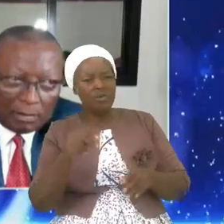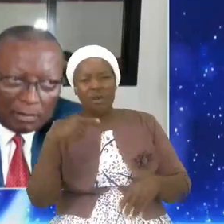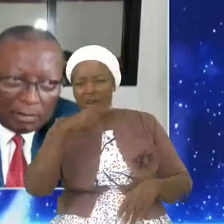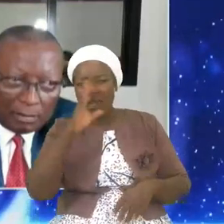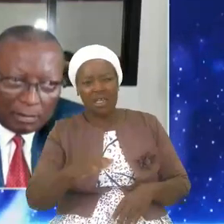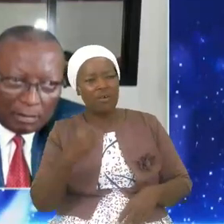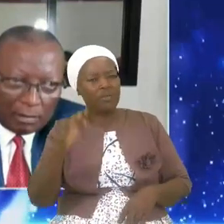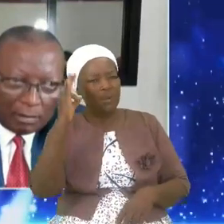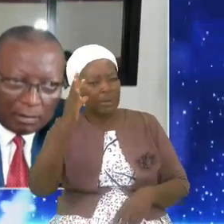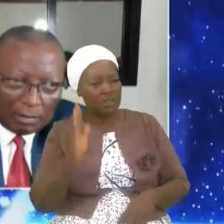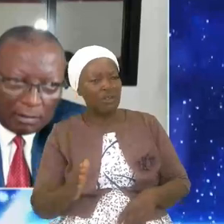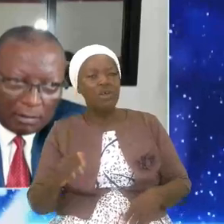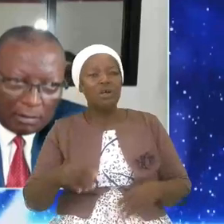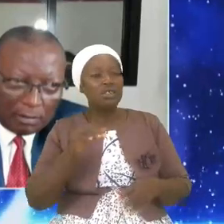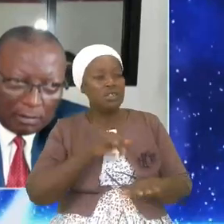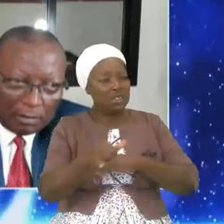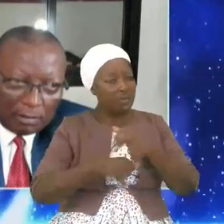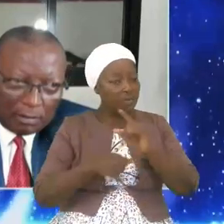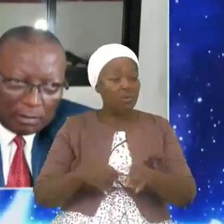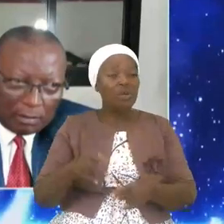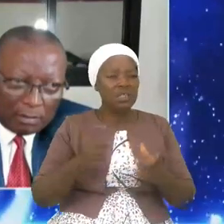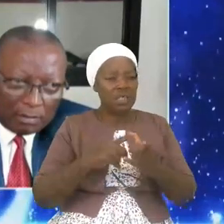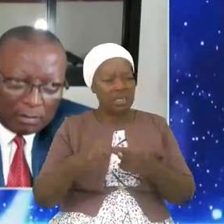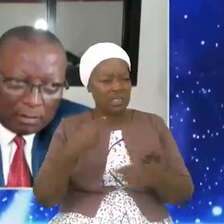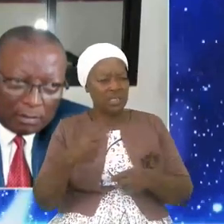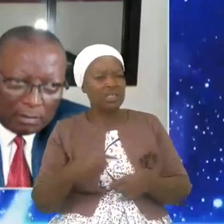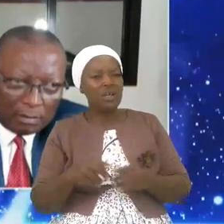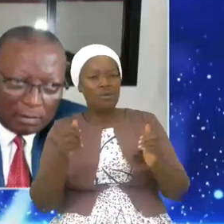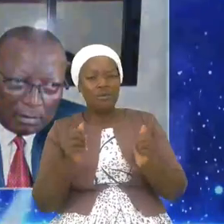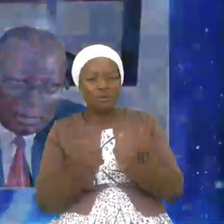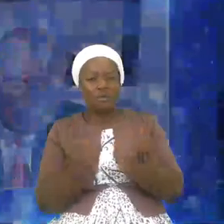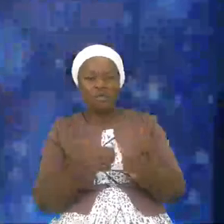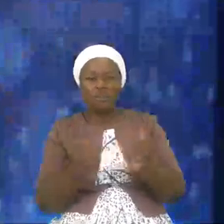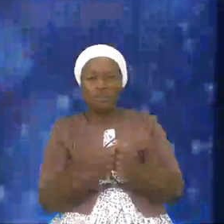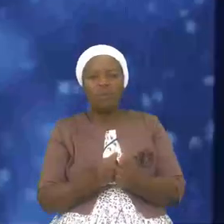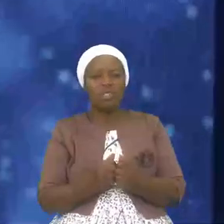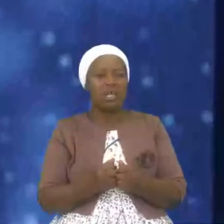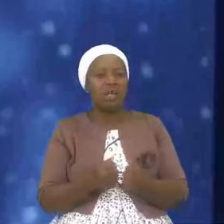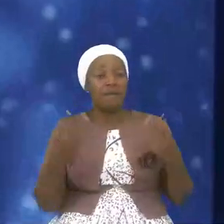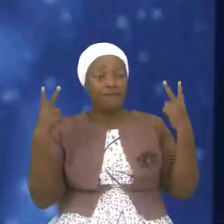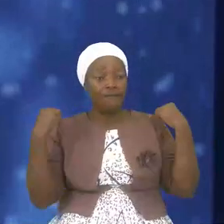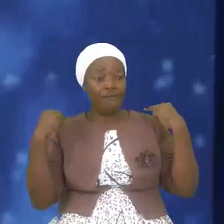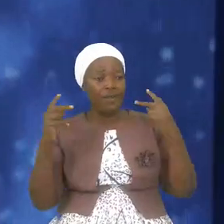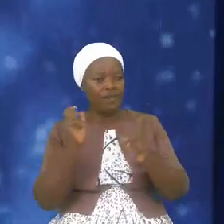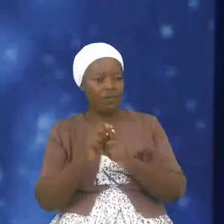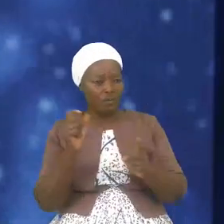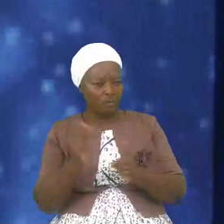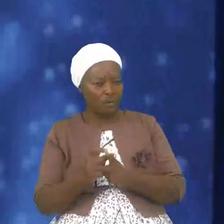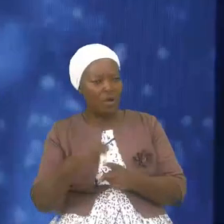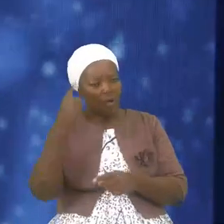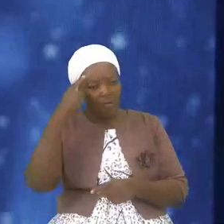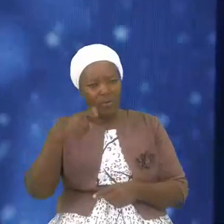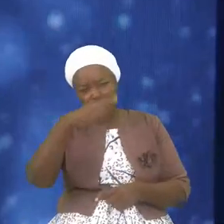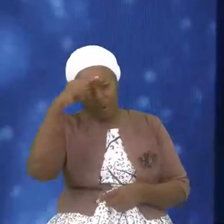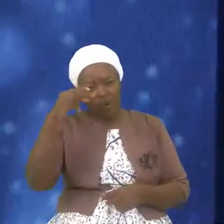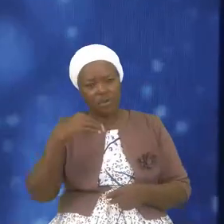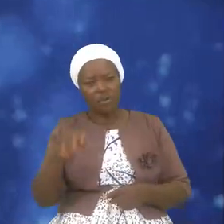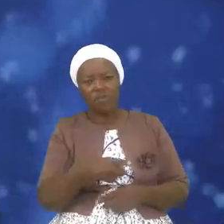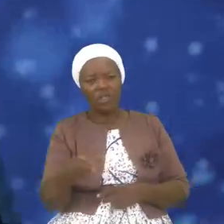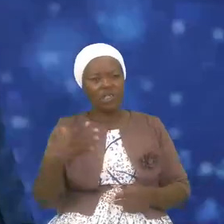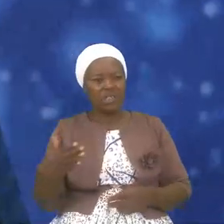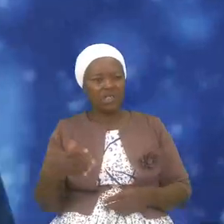menteur de prédicateur ne vous séduise. Il dit, pas de vain discours, car c'est à cause de ces choses que la